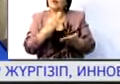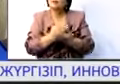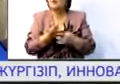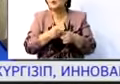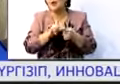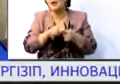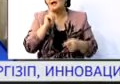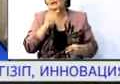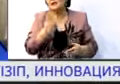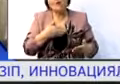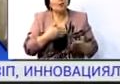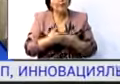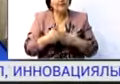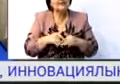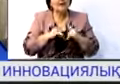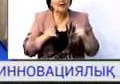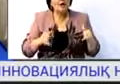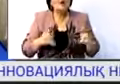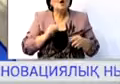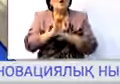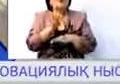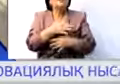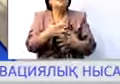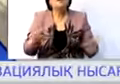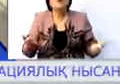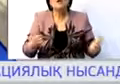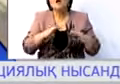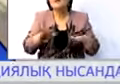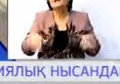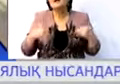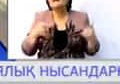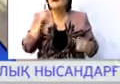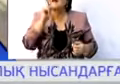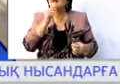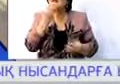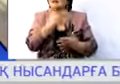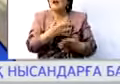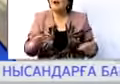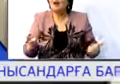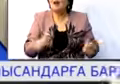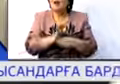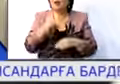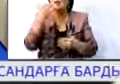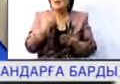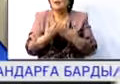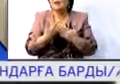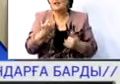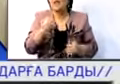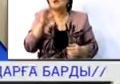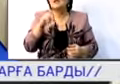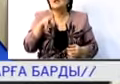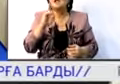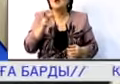арқылы жастардың белсенділіктері дамып, өнімдер шығарылуда. Балаларға арналған тәтті тағамдарды шығару мақсатында, мысалы, қазір Бірлік